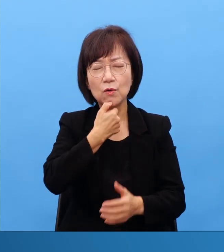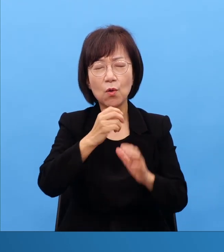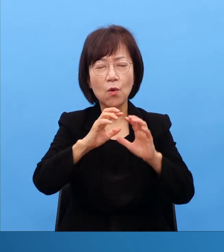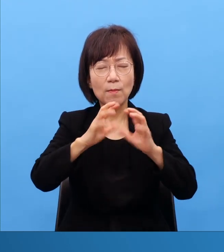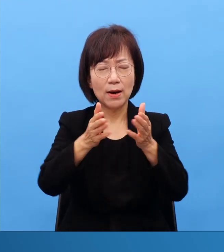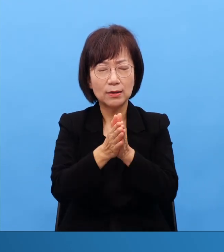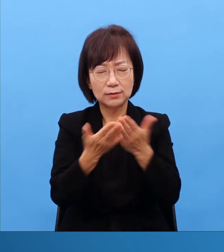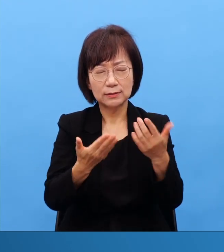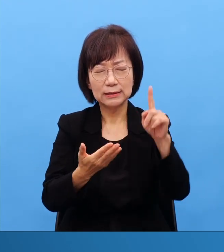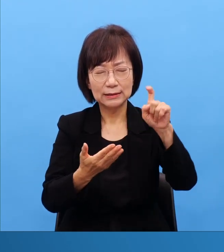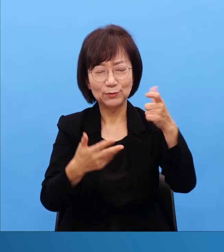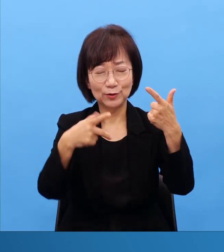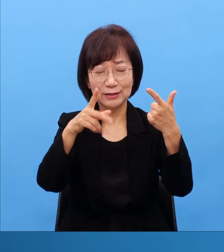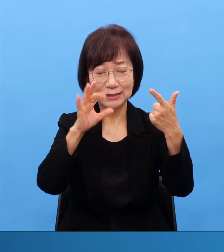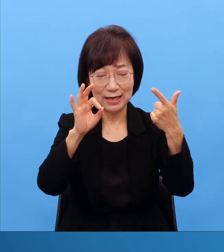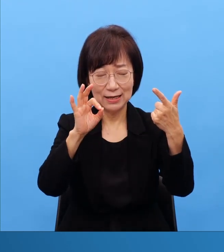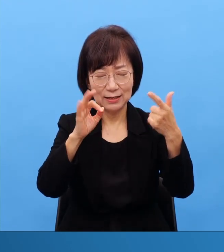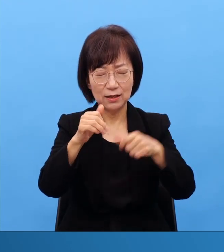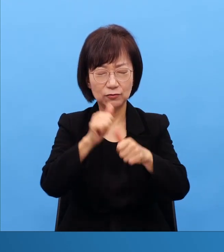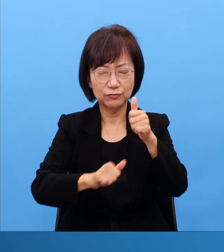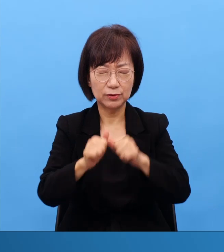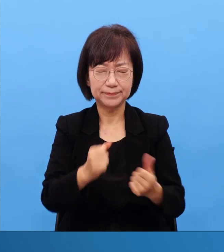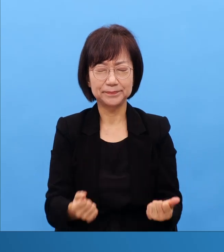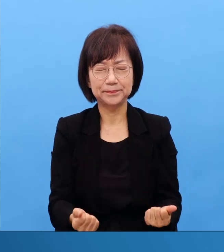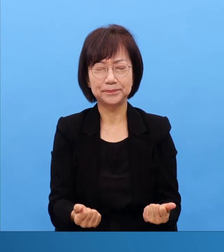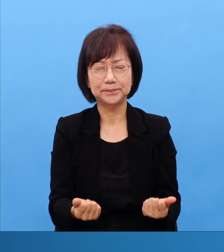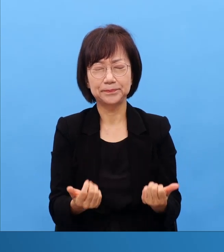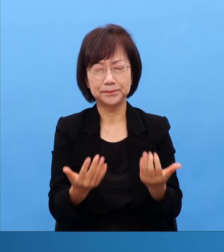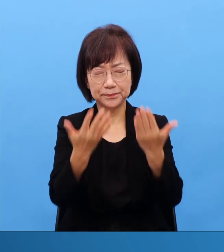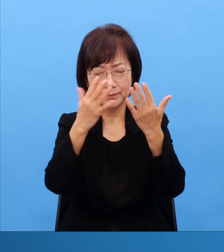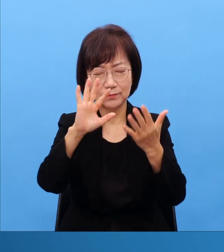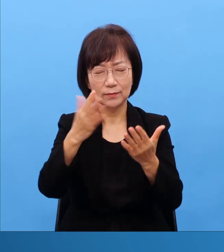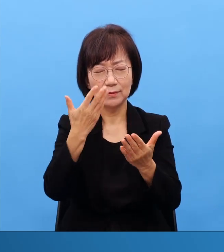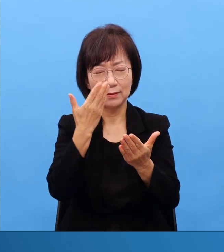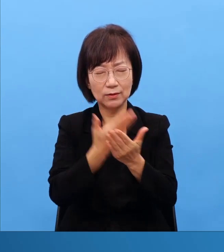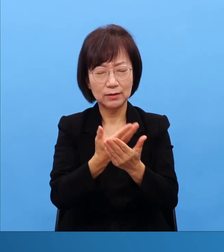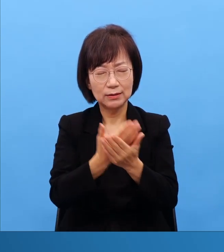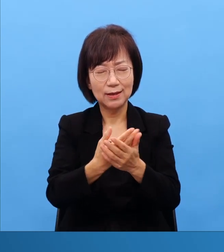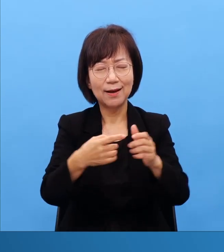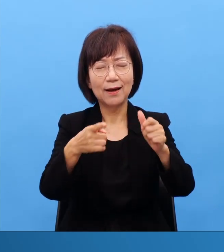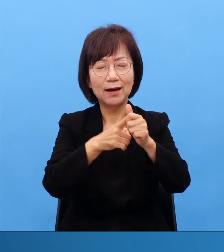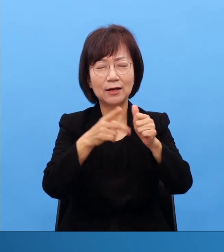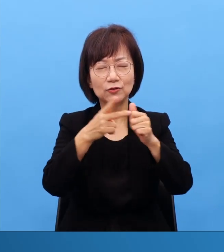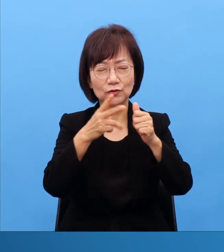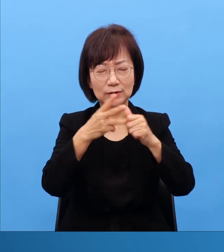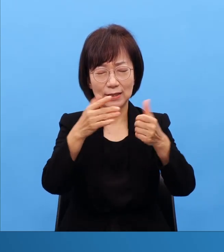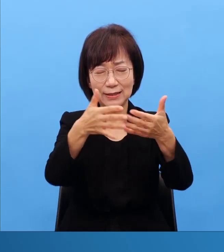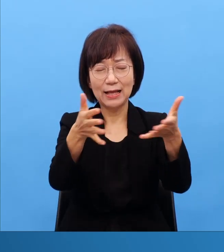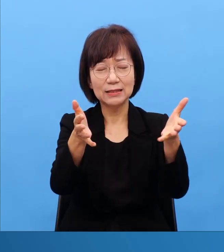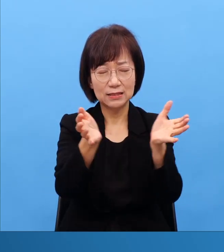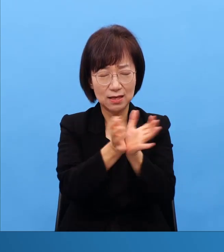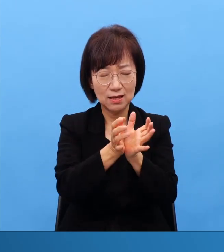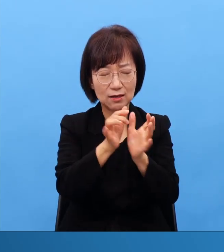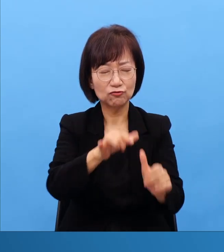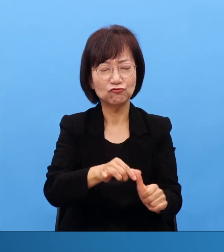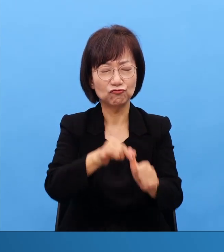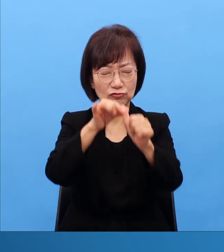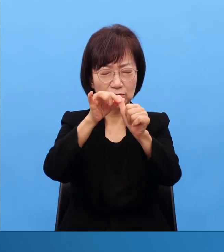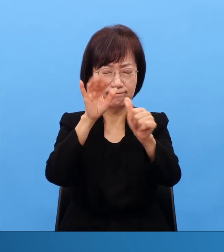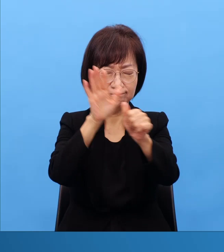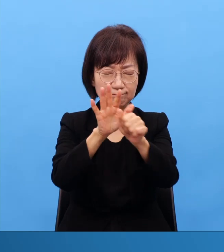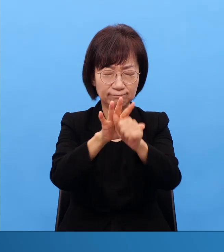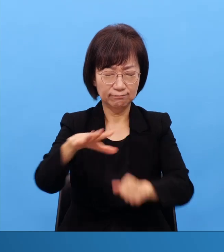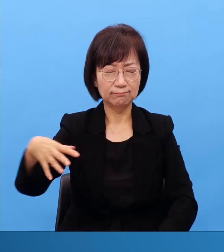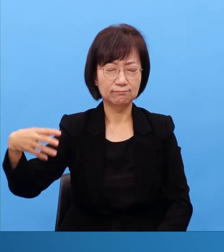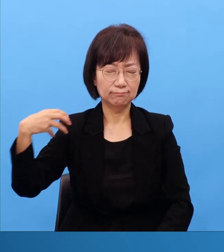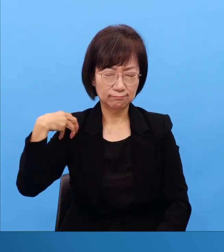살리는 역사가 있게 하여 주옵소서. Within every step he takes, may the 10 million disciples of the 237 nations arise and may the posterity of Romans 16